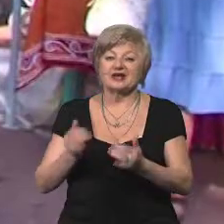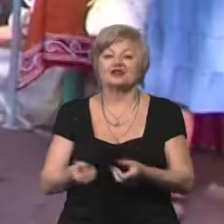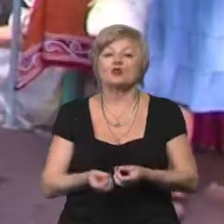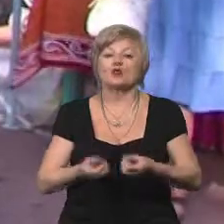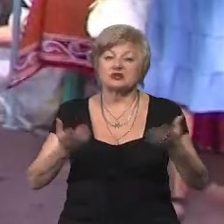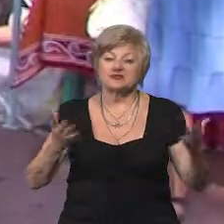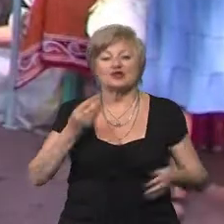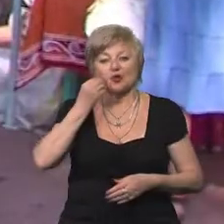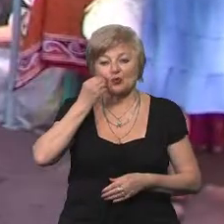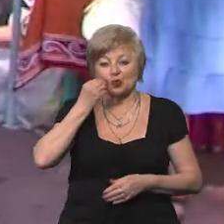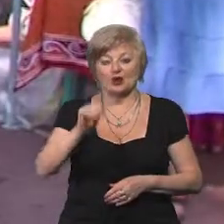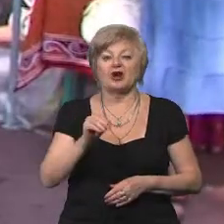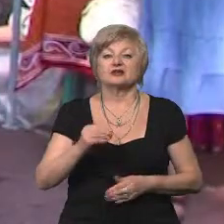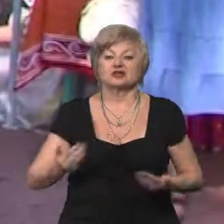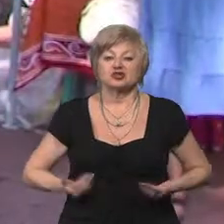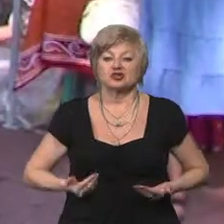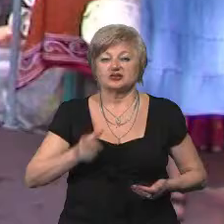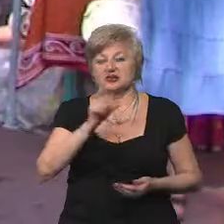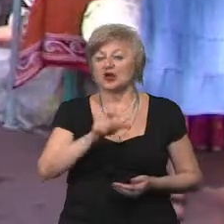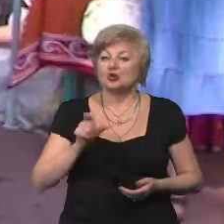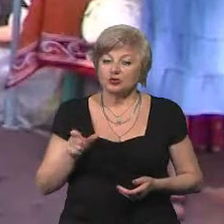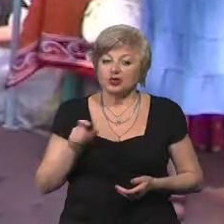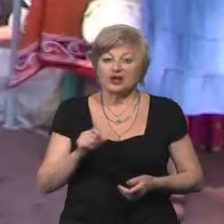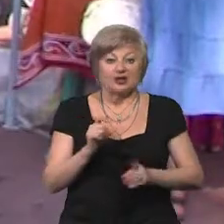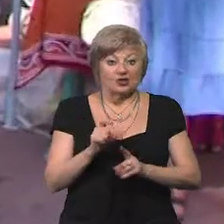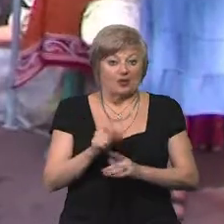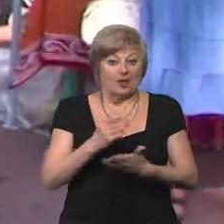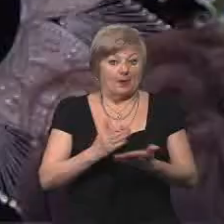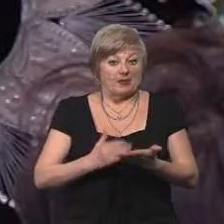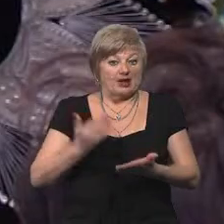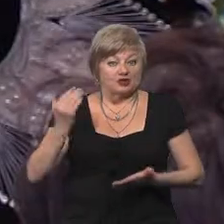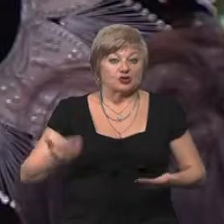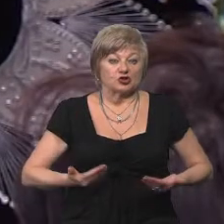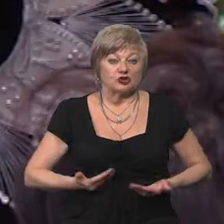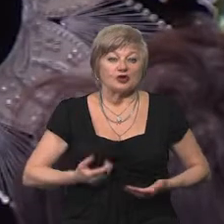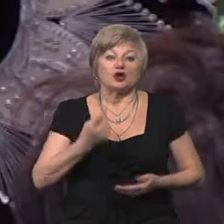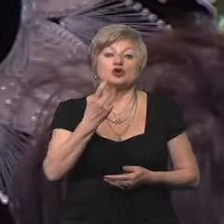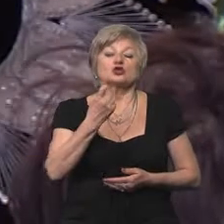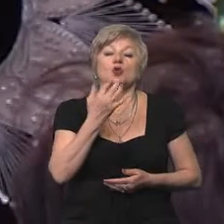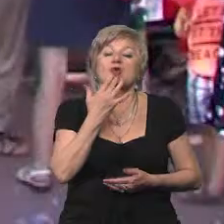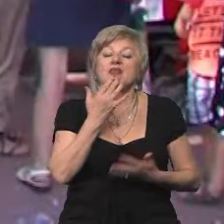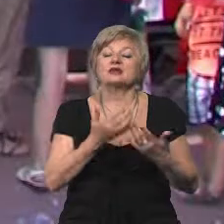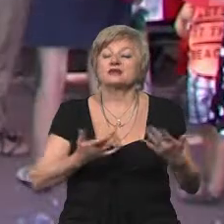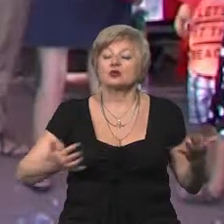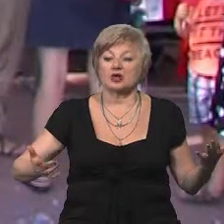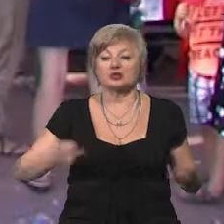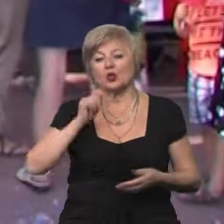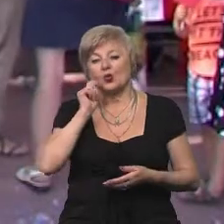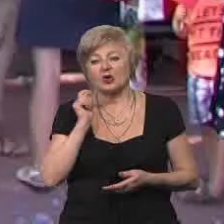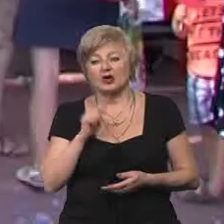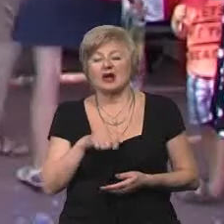та покращення якості життя містян. До слова, в Мелітополі проживає понад 100 національностей.